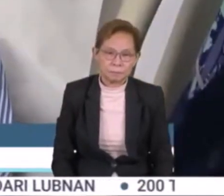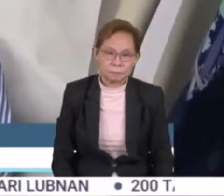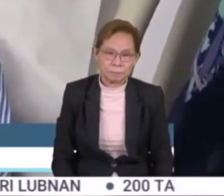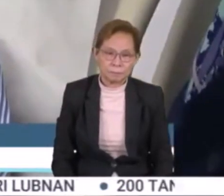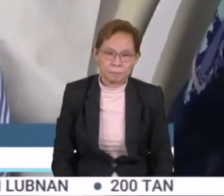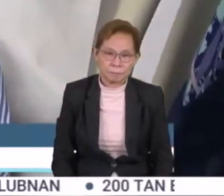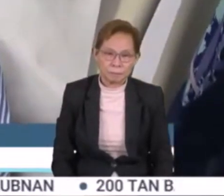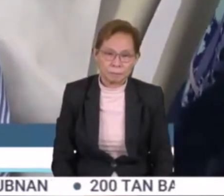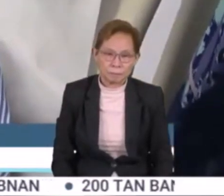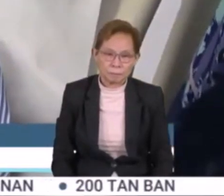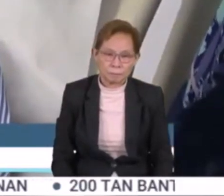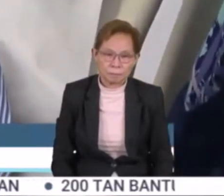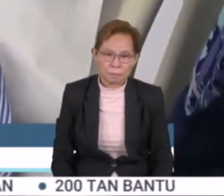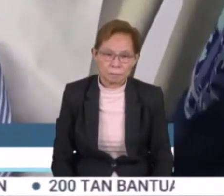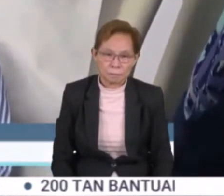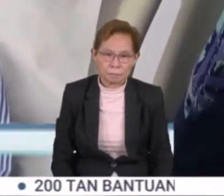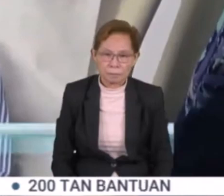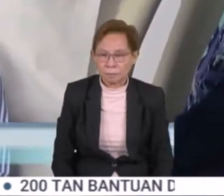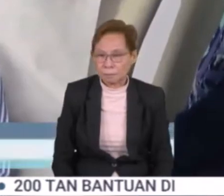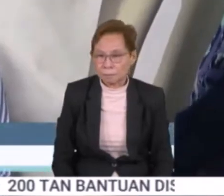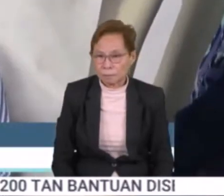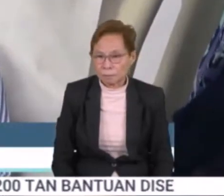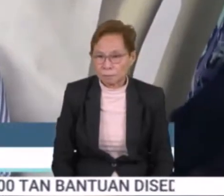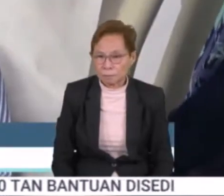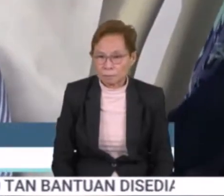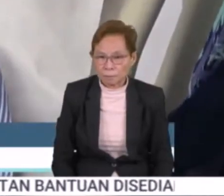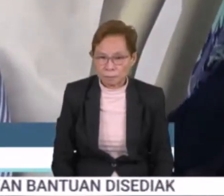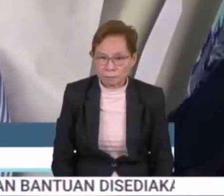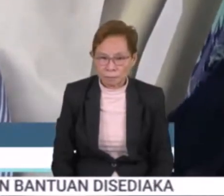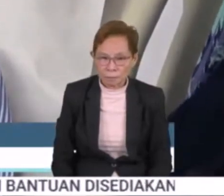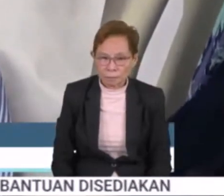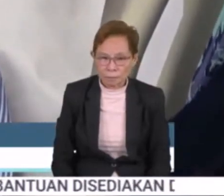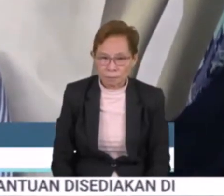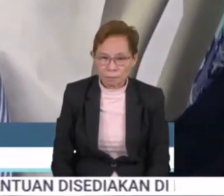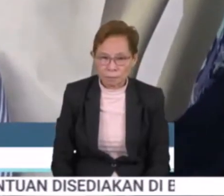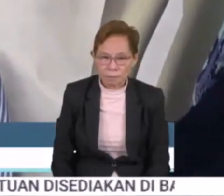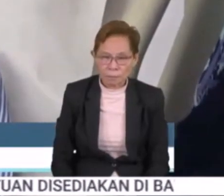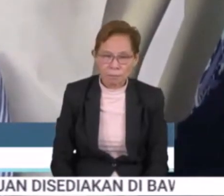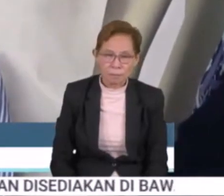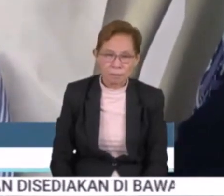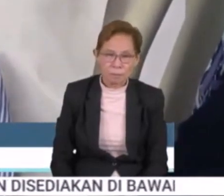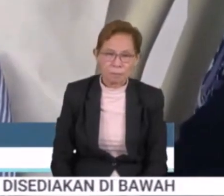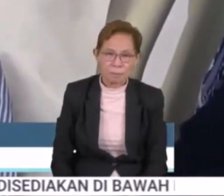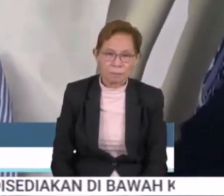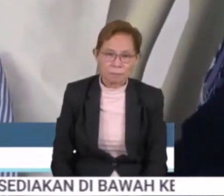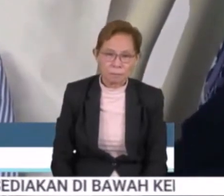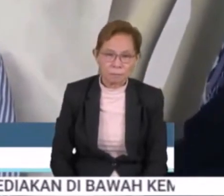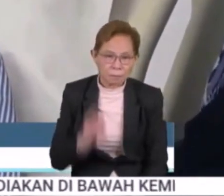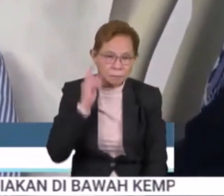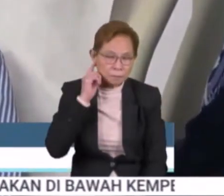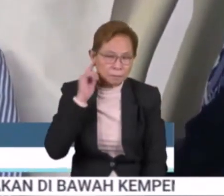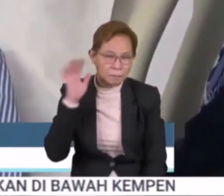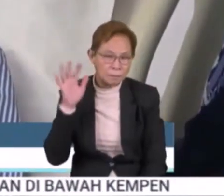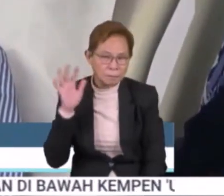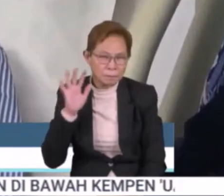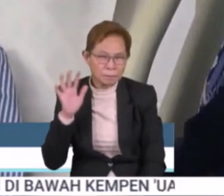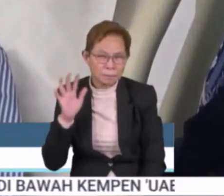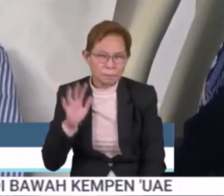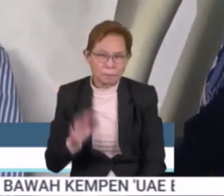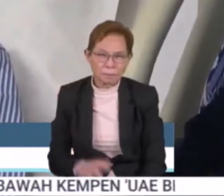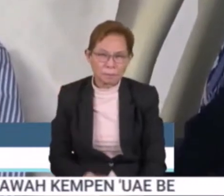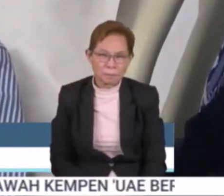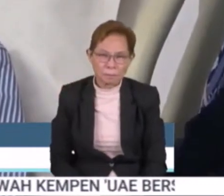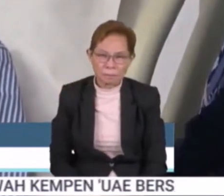Saya bila tahu kau meninggal, saya tahu. Tapi saya fikir macam ni. Saya mahu sangat baik-baik semua